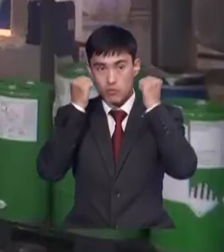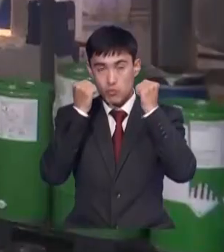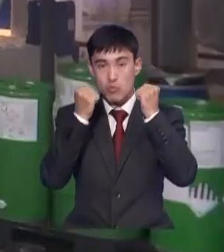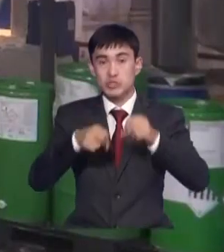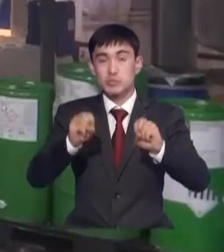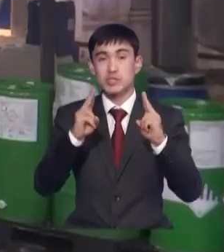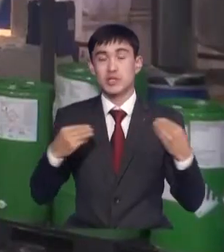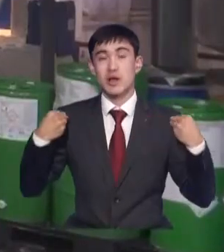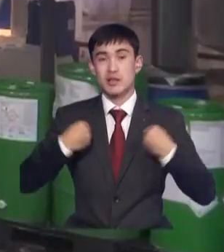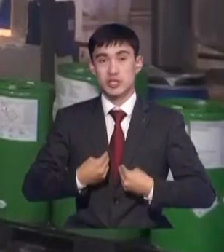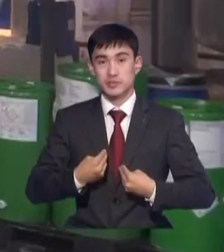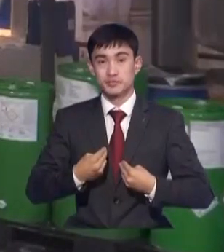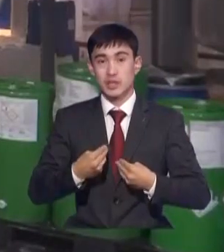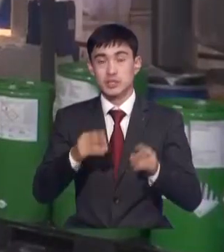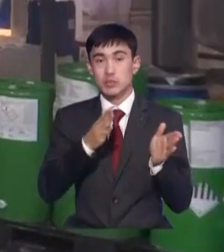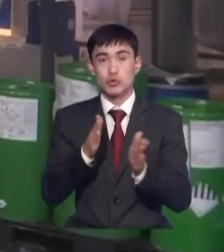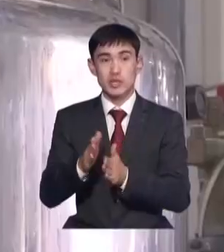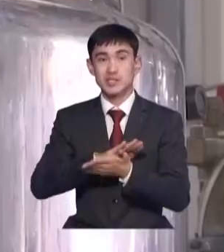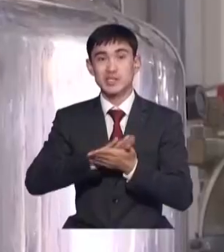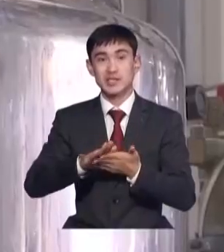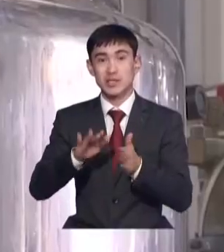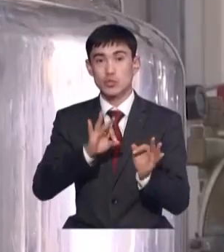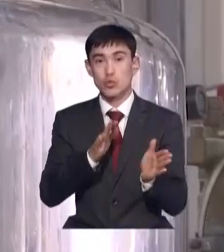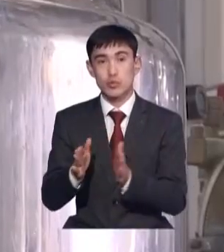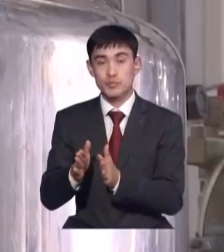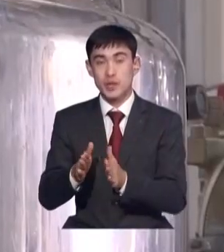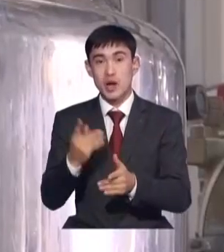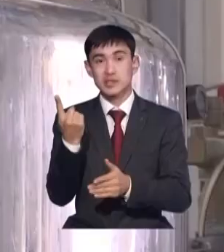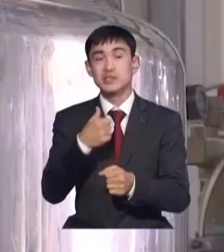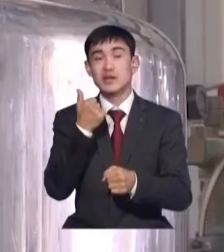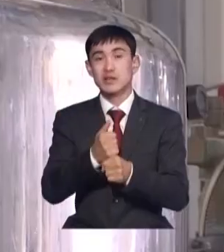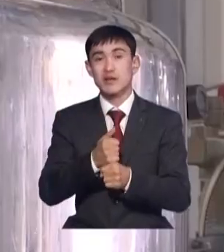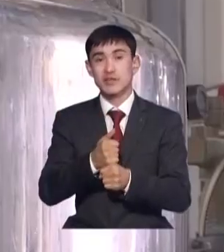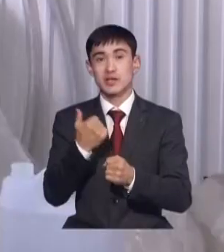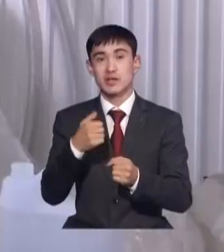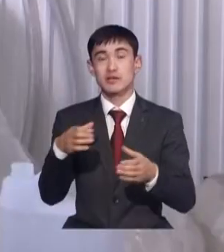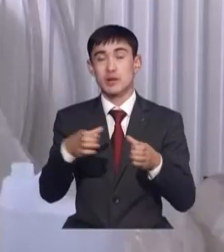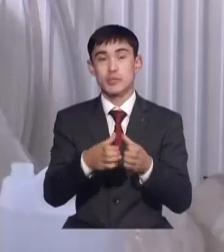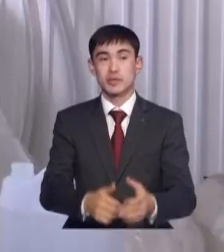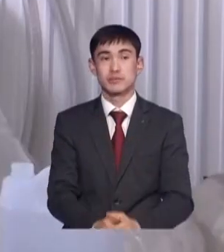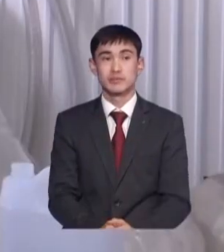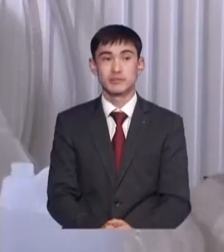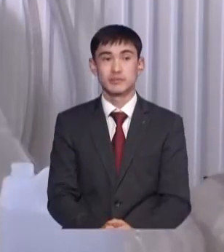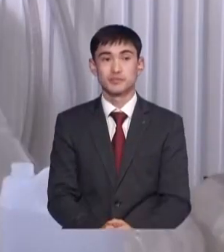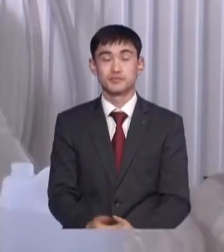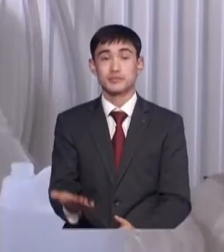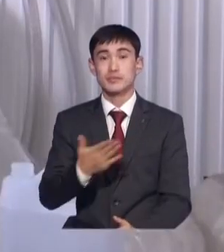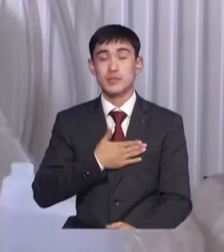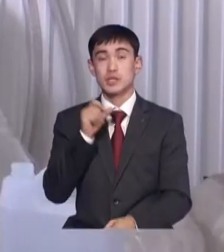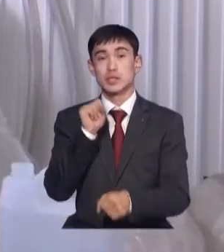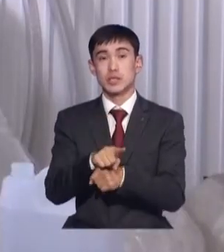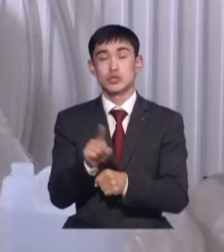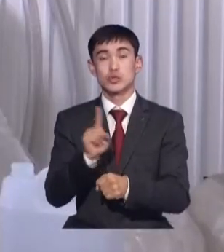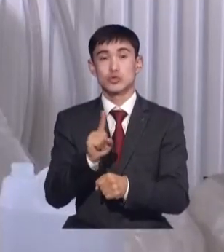и специальной одеждой. Соблюдение санитарных норм – один из главных приоритетов компании. Моя задача в том,